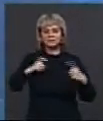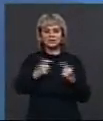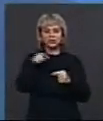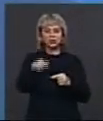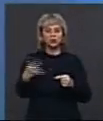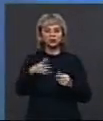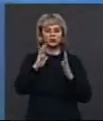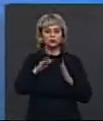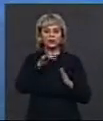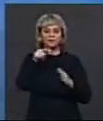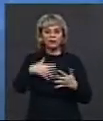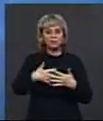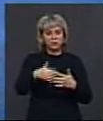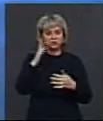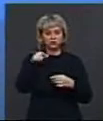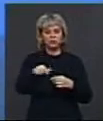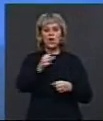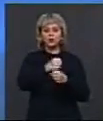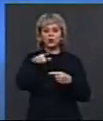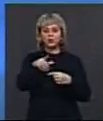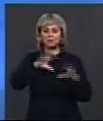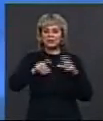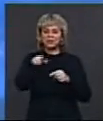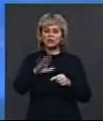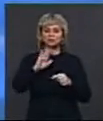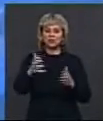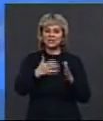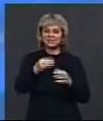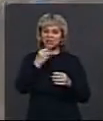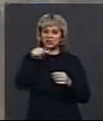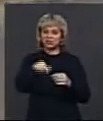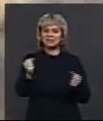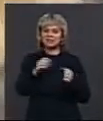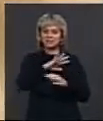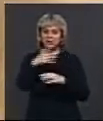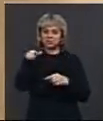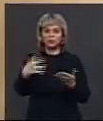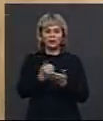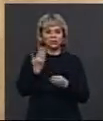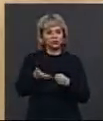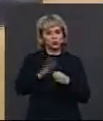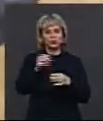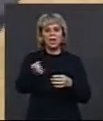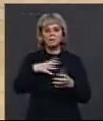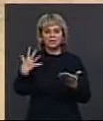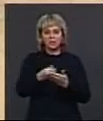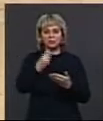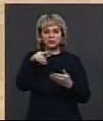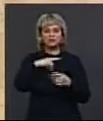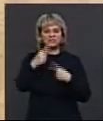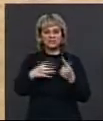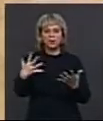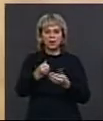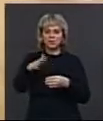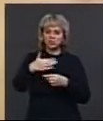сон нужен только во время беременности. Бурым медведям приходится спать из-за нехватки еды. В зимнем лесу ее найти трудно, а белый найдет пищу всегда.